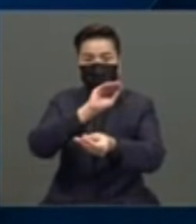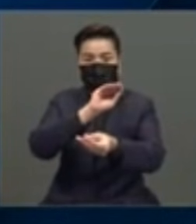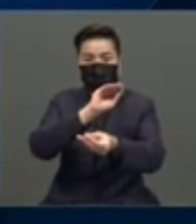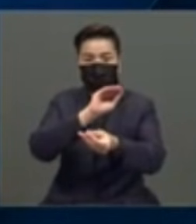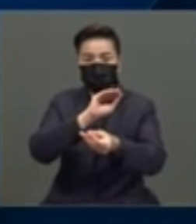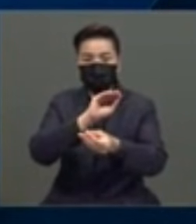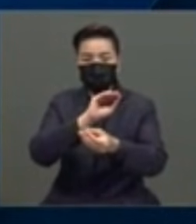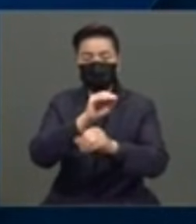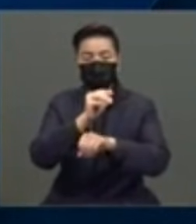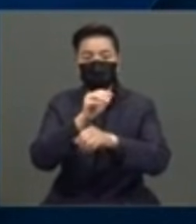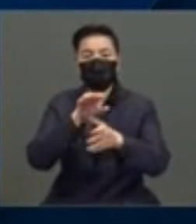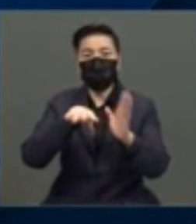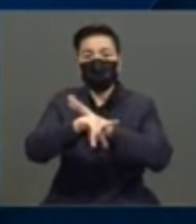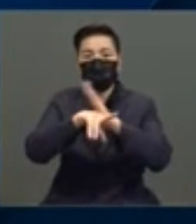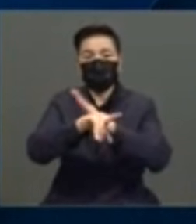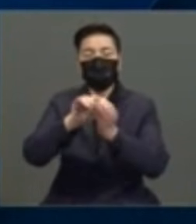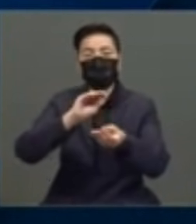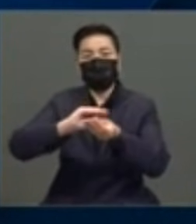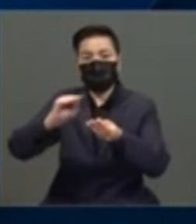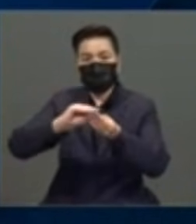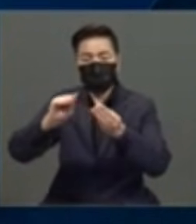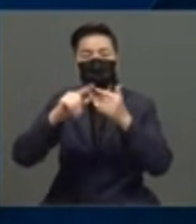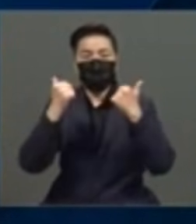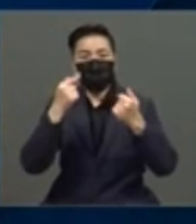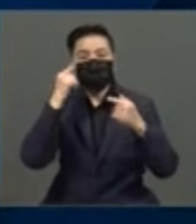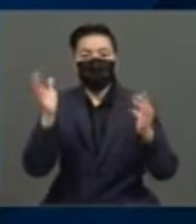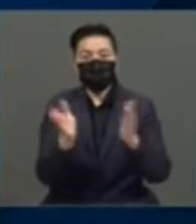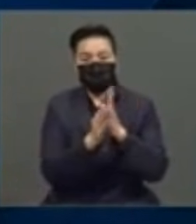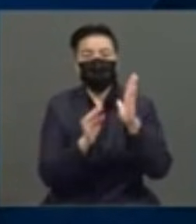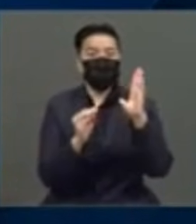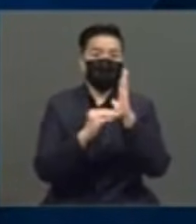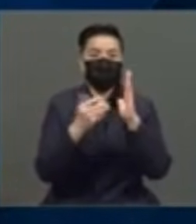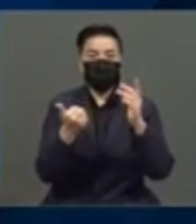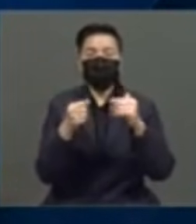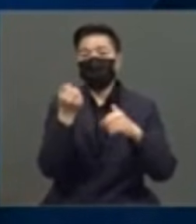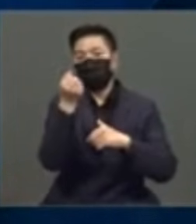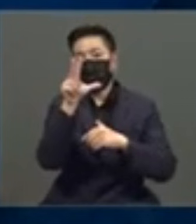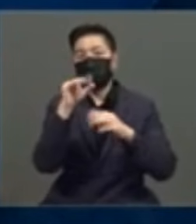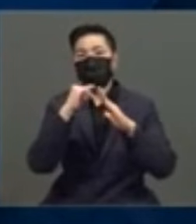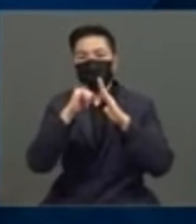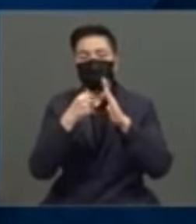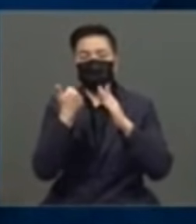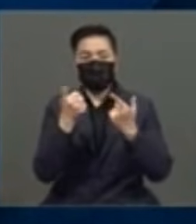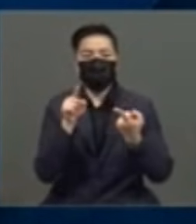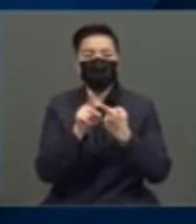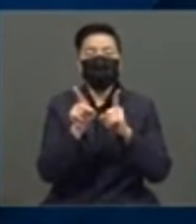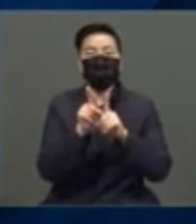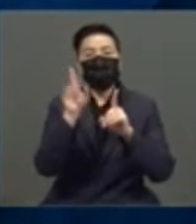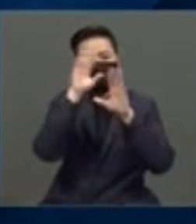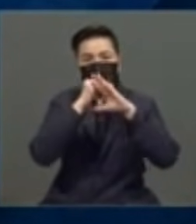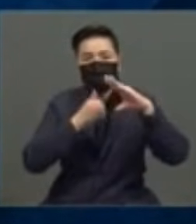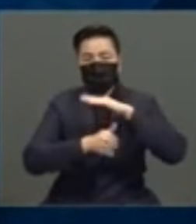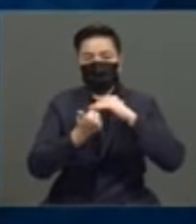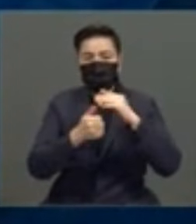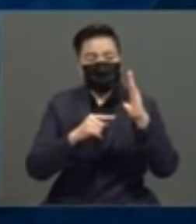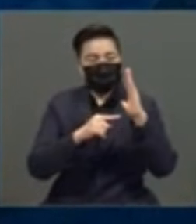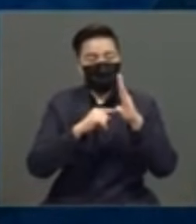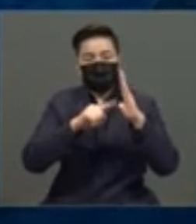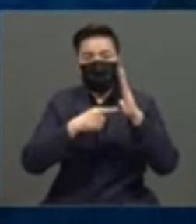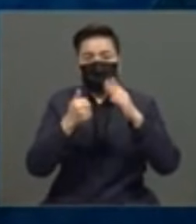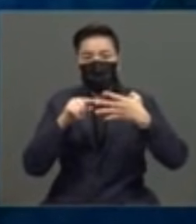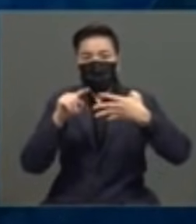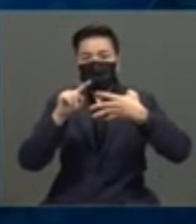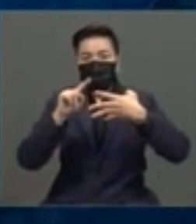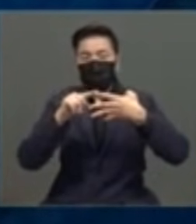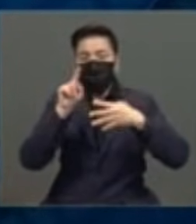างชลบุรีและฉะเชิงเทราก็จะอยู่ในตรงนี้ด้วยเพราะฉะนั้นในพื้นที่สูงสุดนะครับก็จะต้อง